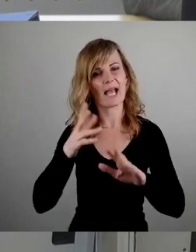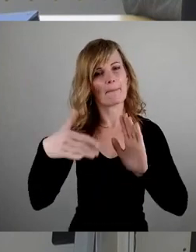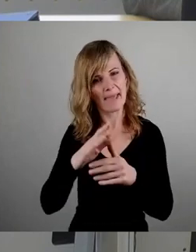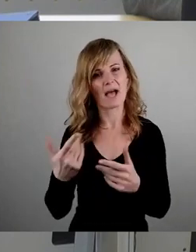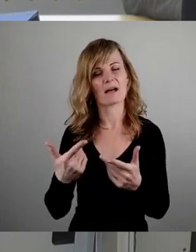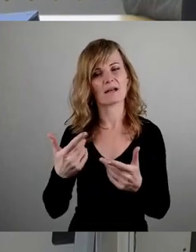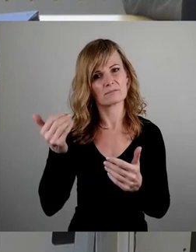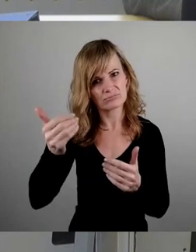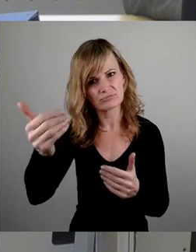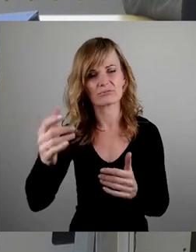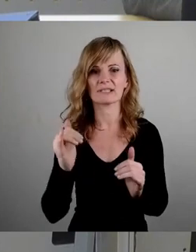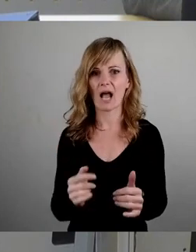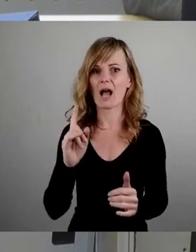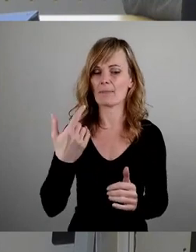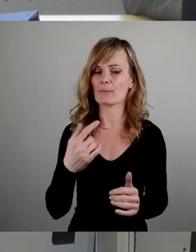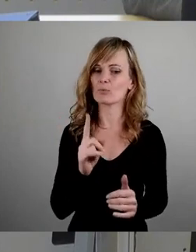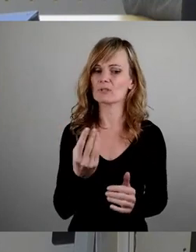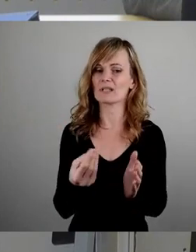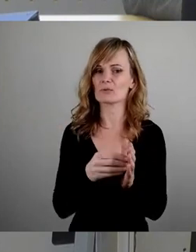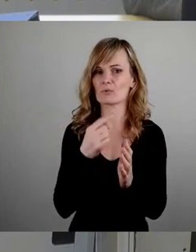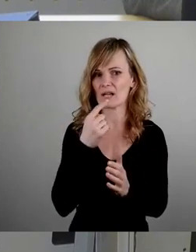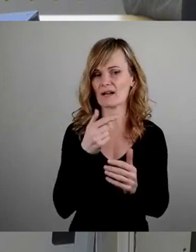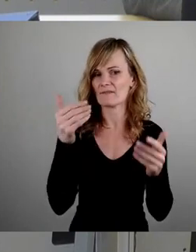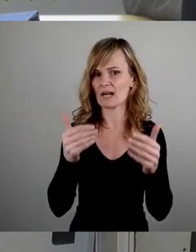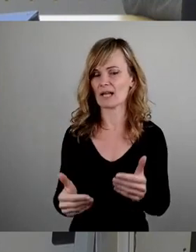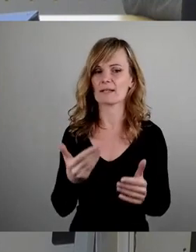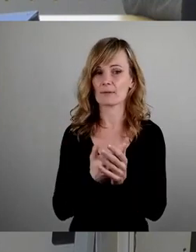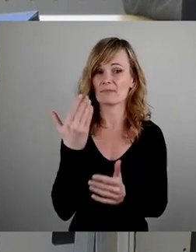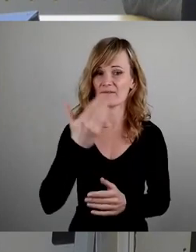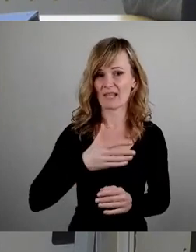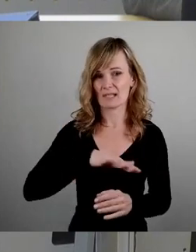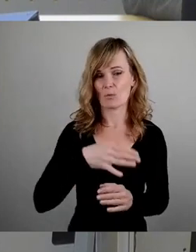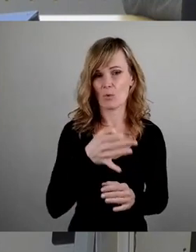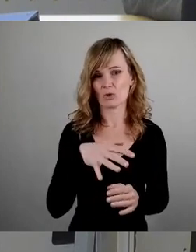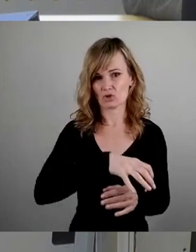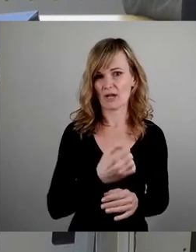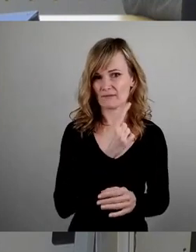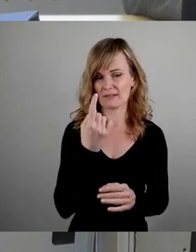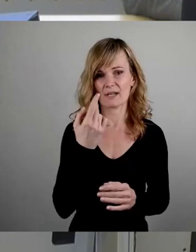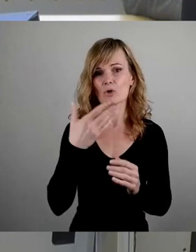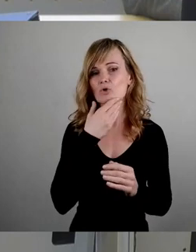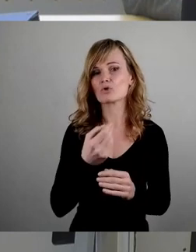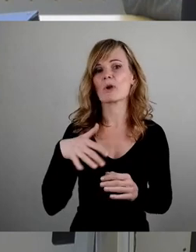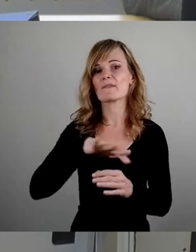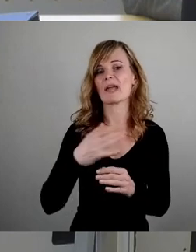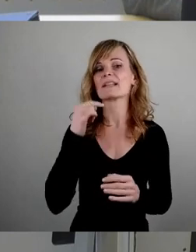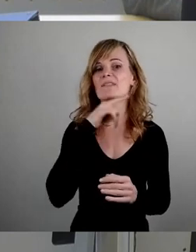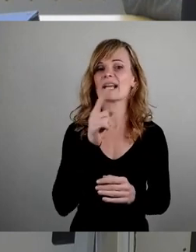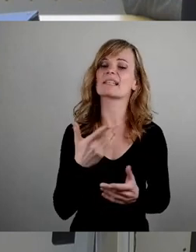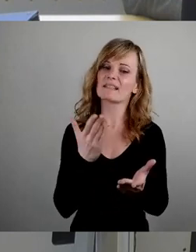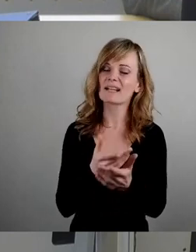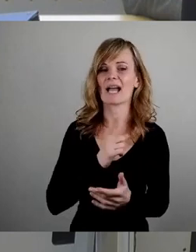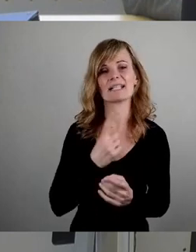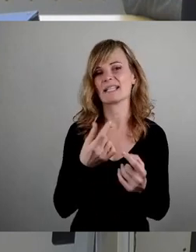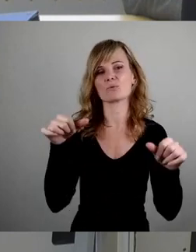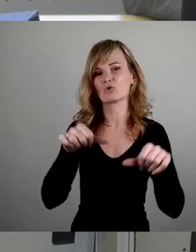man muss auch dazu sagen, im Vergleich zum Beispiel zu den westlichen Ortschaften steht Schönfeld-Weißig schon relativ gut da, unter